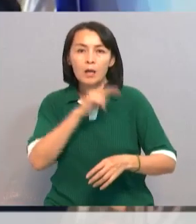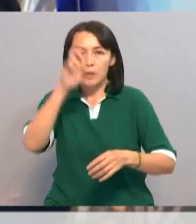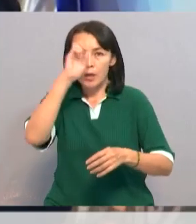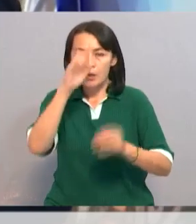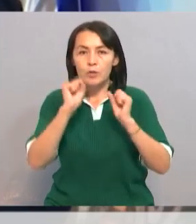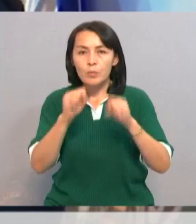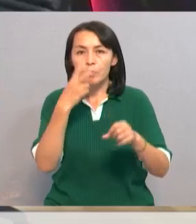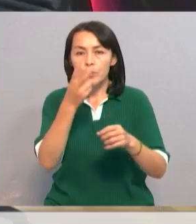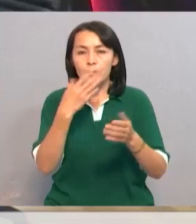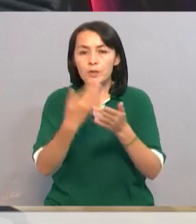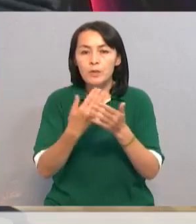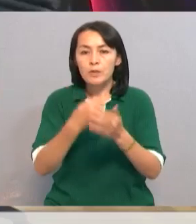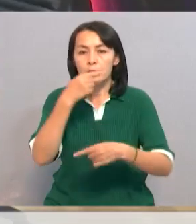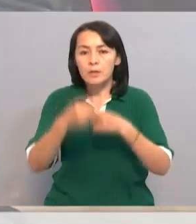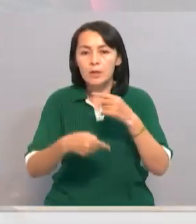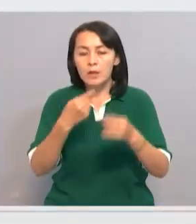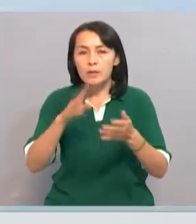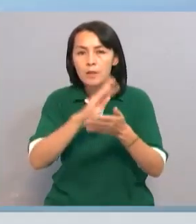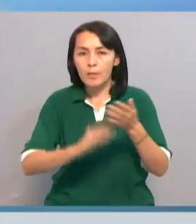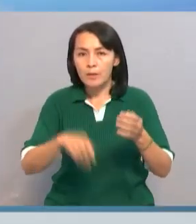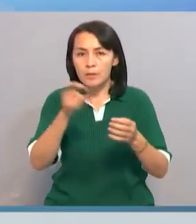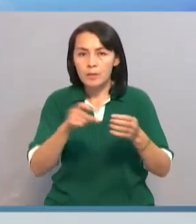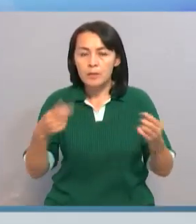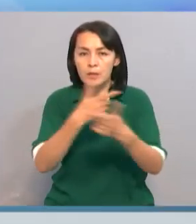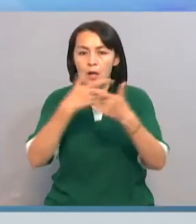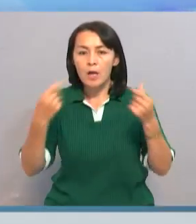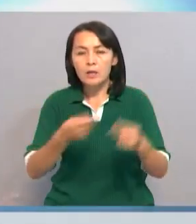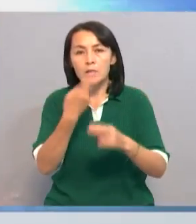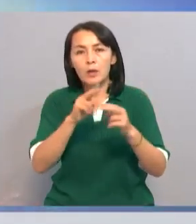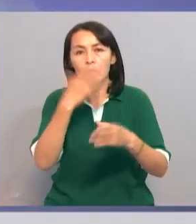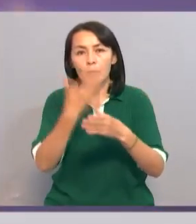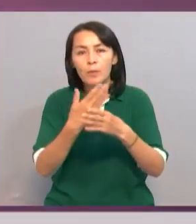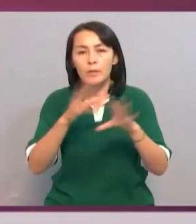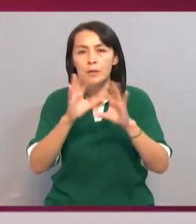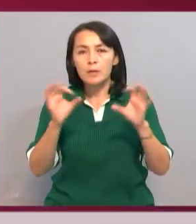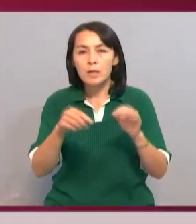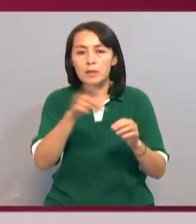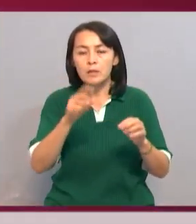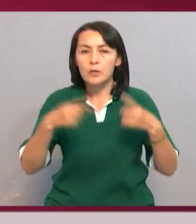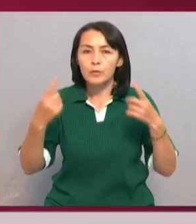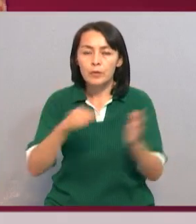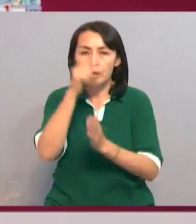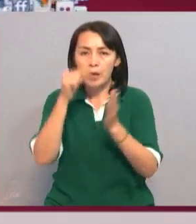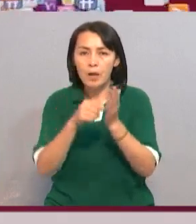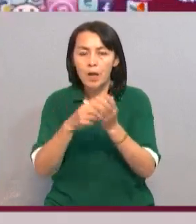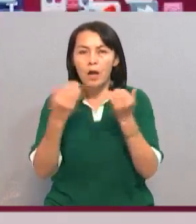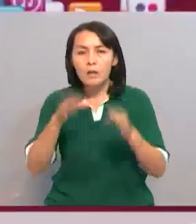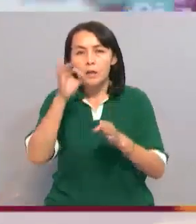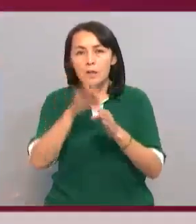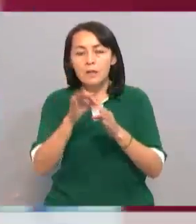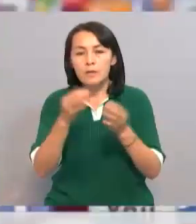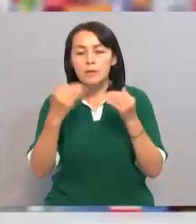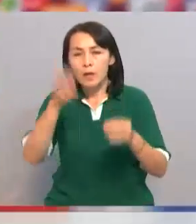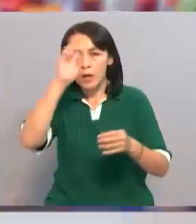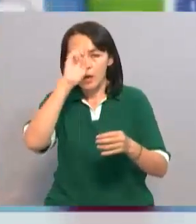государства можно увидеть по заказу представителей средств массовой информации, которые очень помогают в разъяснении жителям тех или иных вопросов. Основная цель –